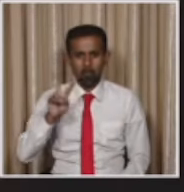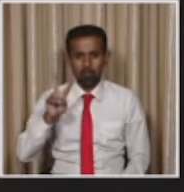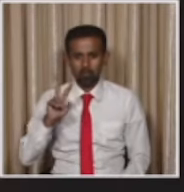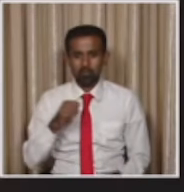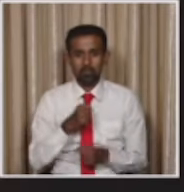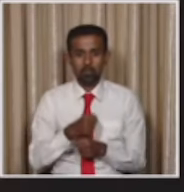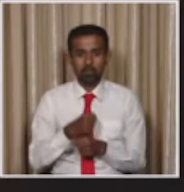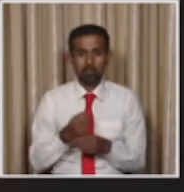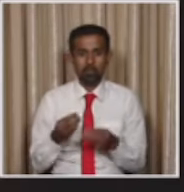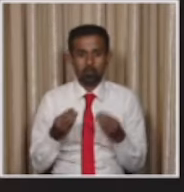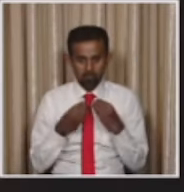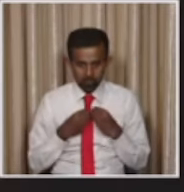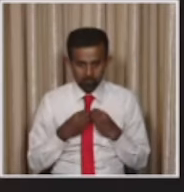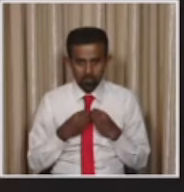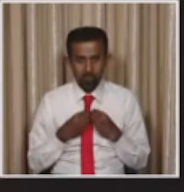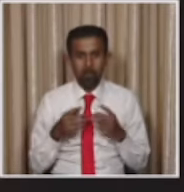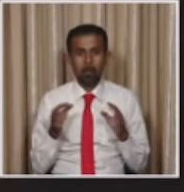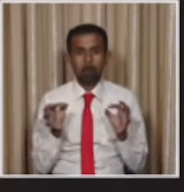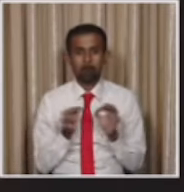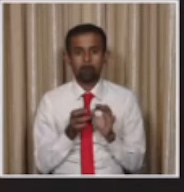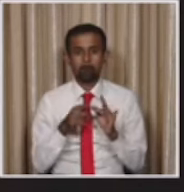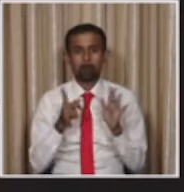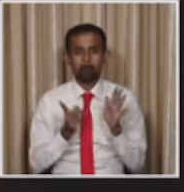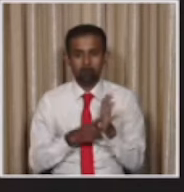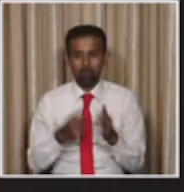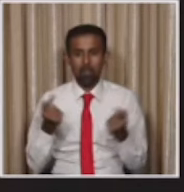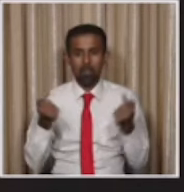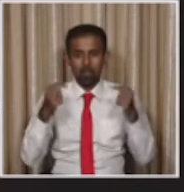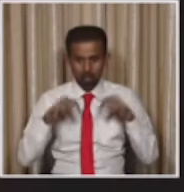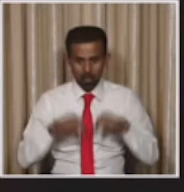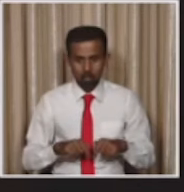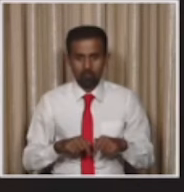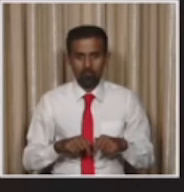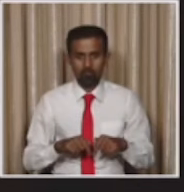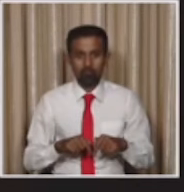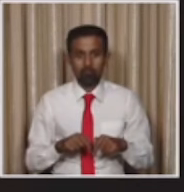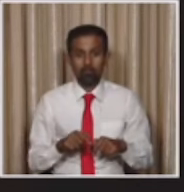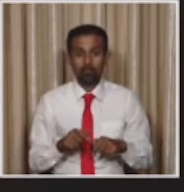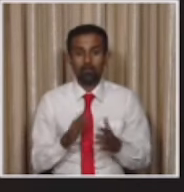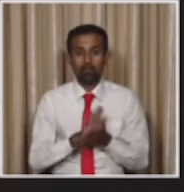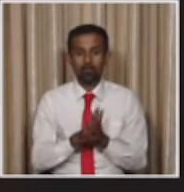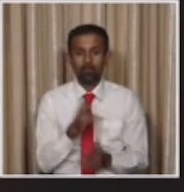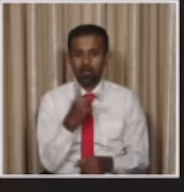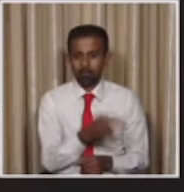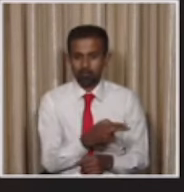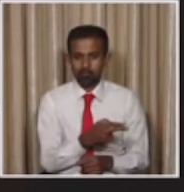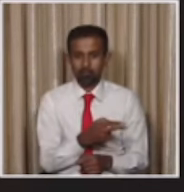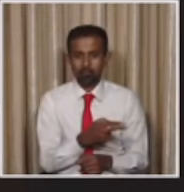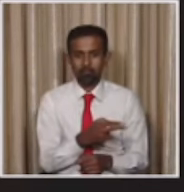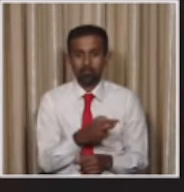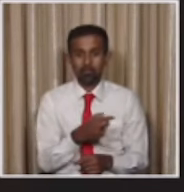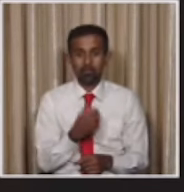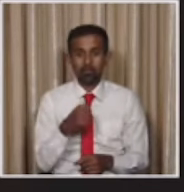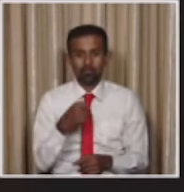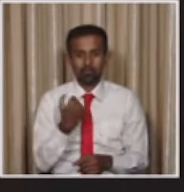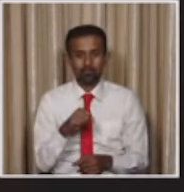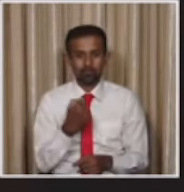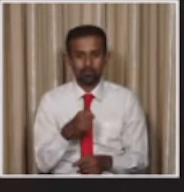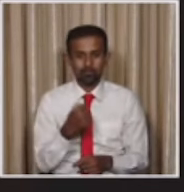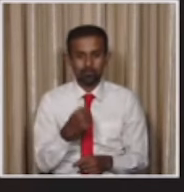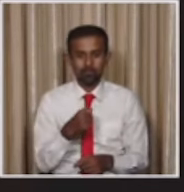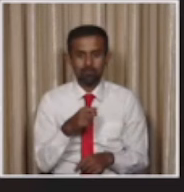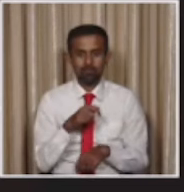නම් ඒත් බැසිල් රාජපක්ෂ මහත්තයා ඇවිල්ලා ලනුව කපලා දානකොට ගෙජ්ජි වල හොල්ලනකොට සීනුව